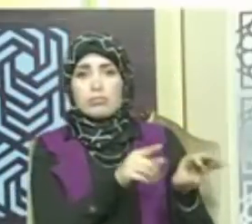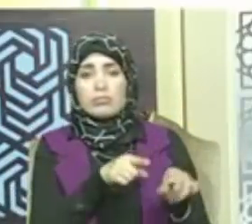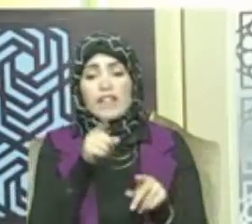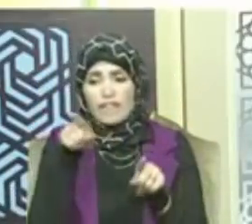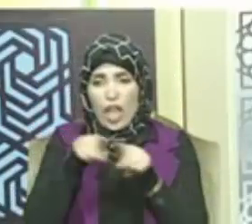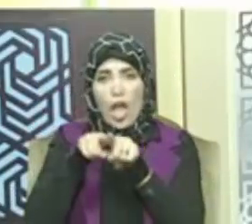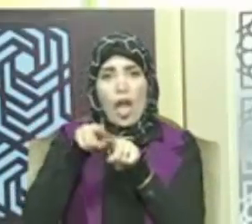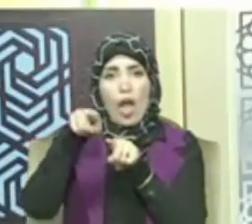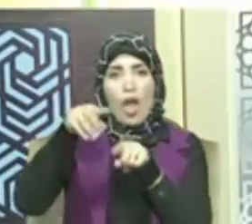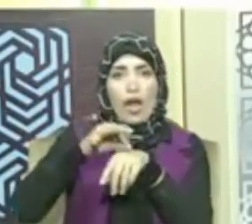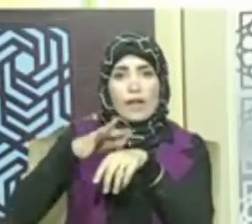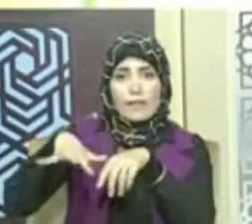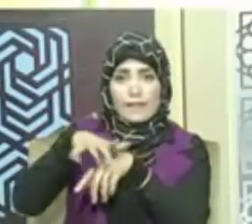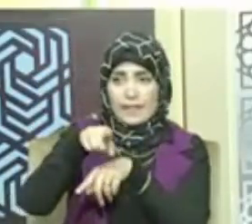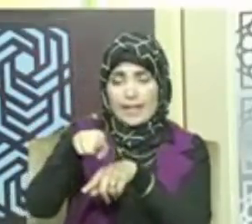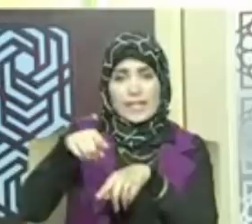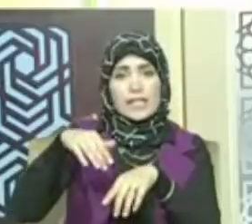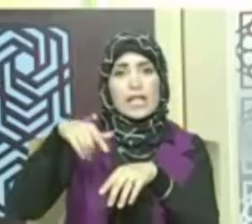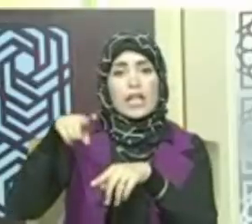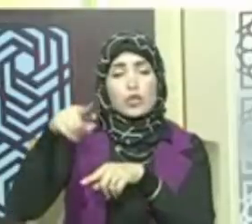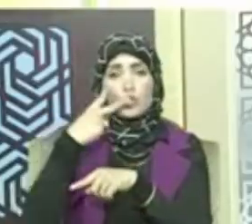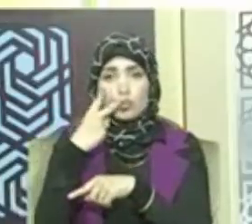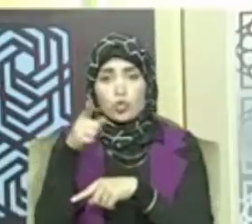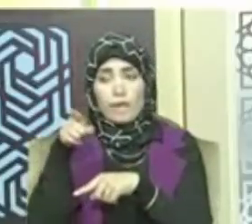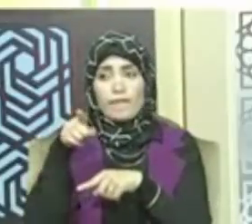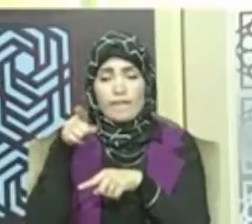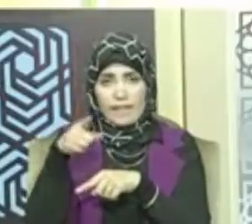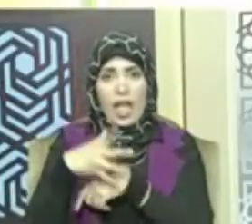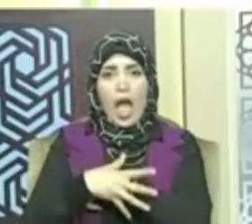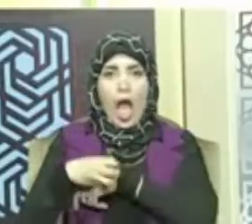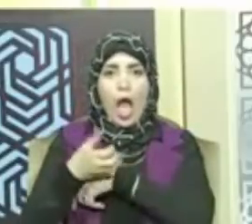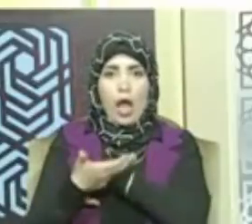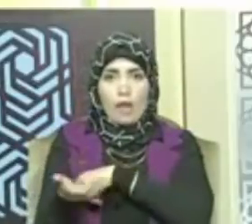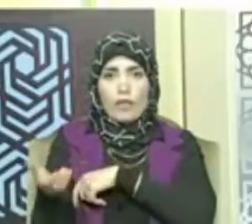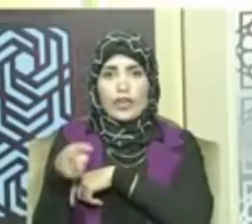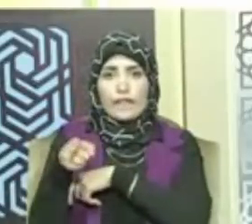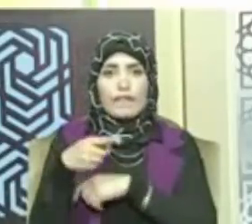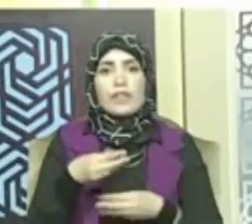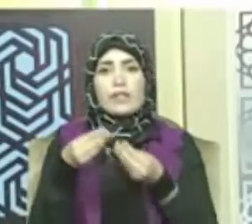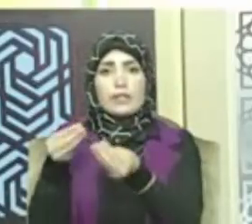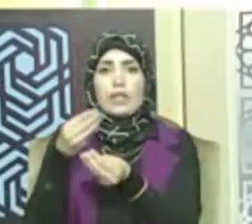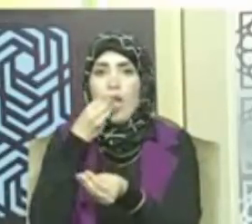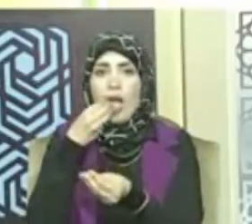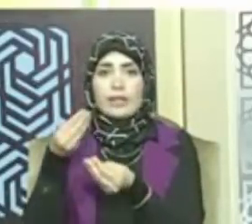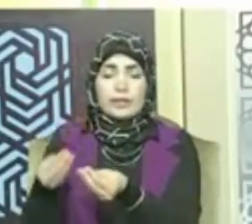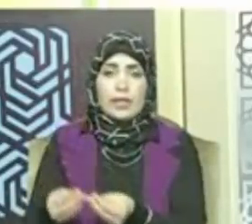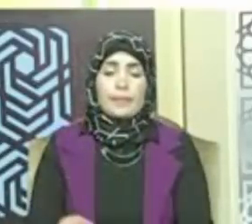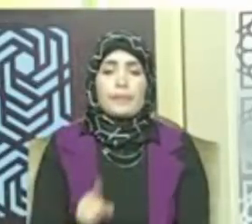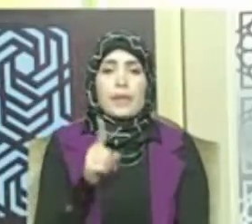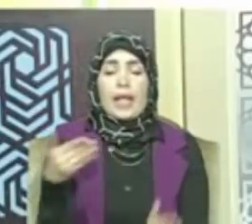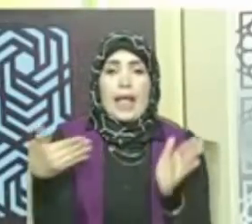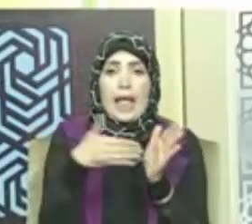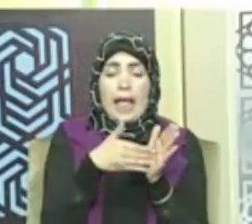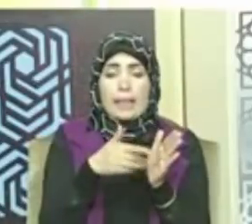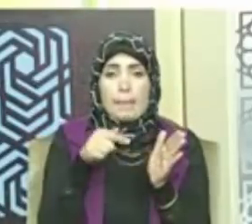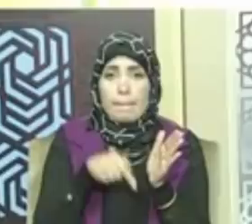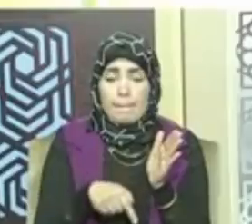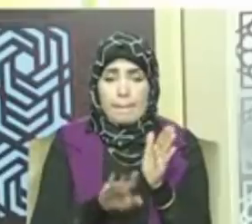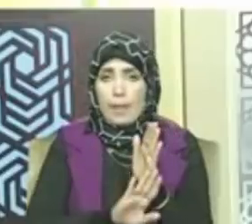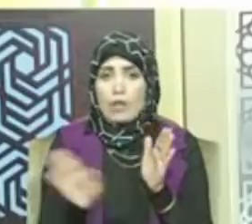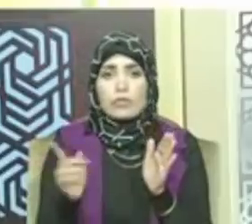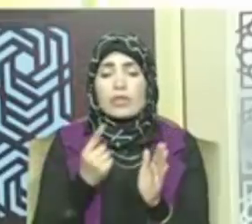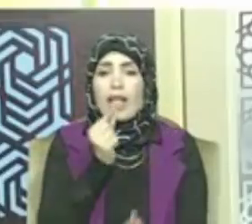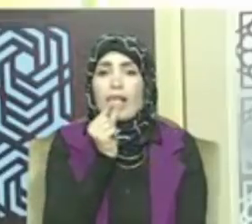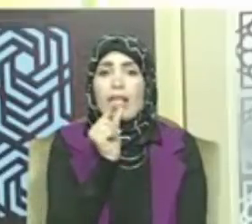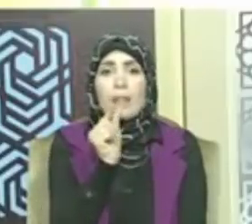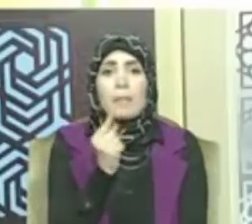الإنسانية يحتاج إليها. ما أختم به الحديث؟ هي كلمة